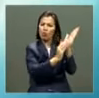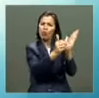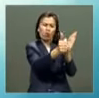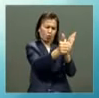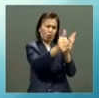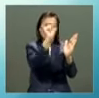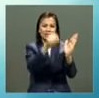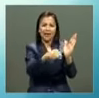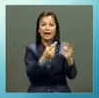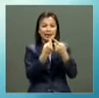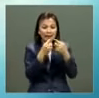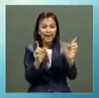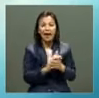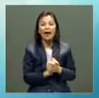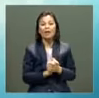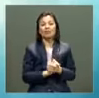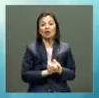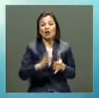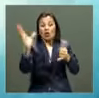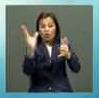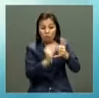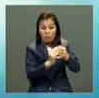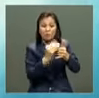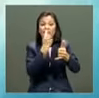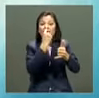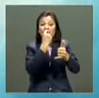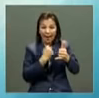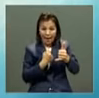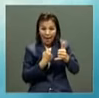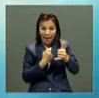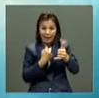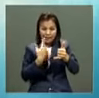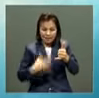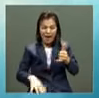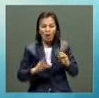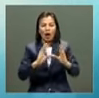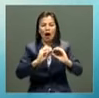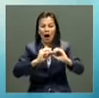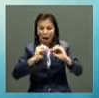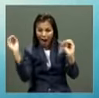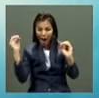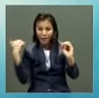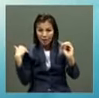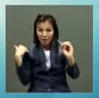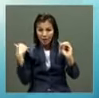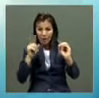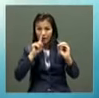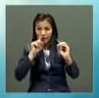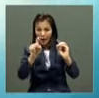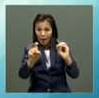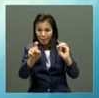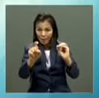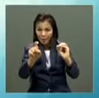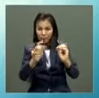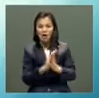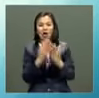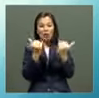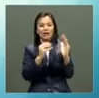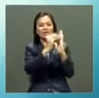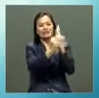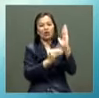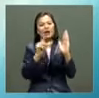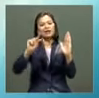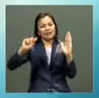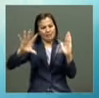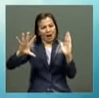าจังหวัดที่เคยมีสีแดงเคยมีจุดแล้วหายบ้างเนี่ยมีบ้างไหมวันนี้เอามา25จังหวัด